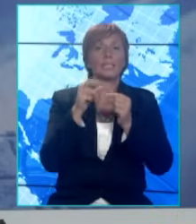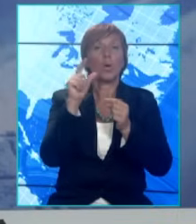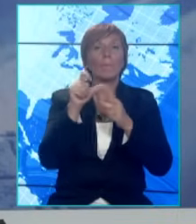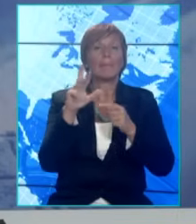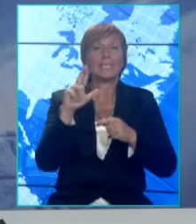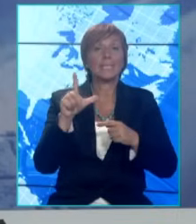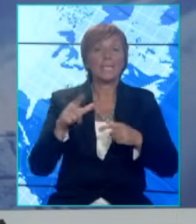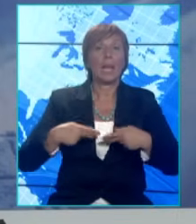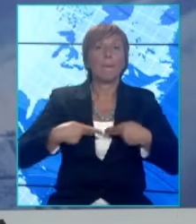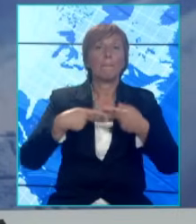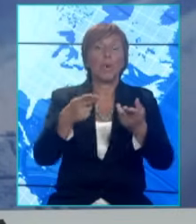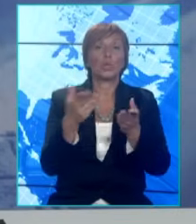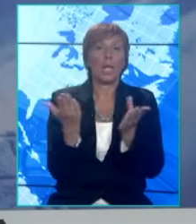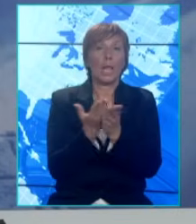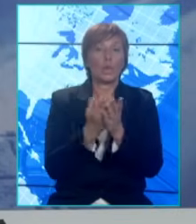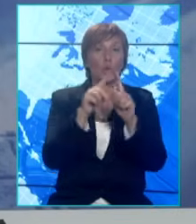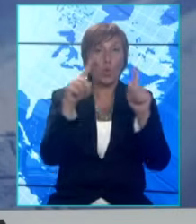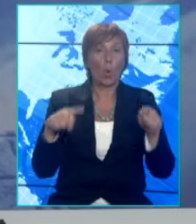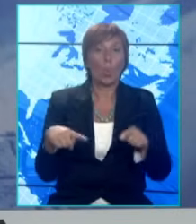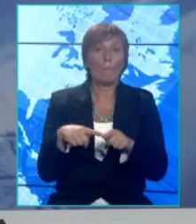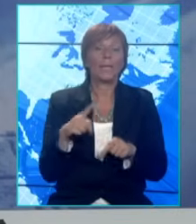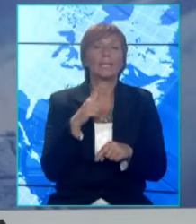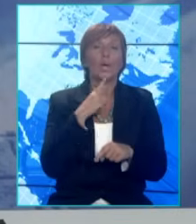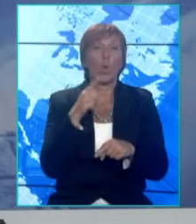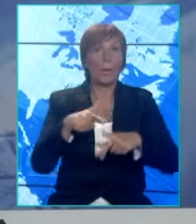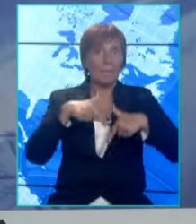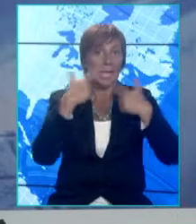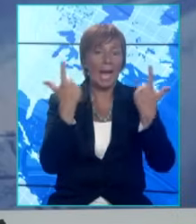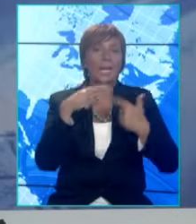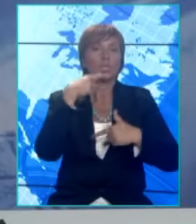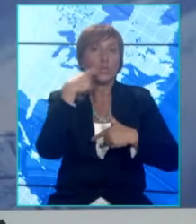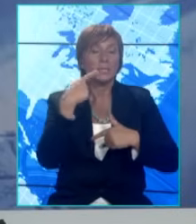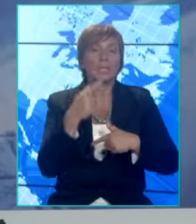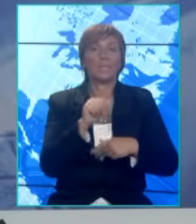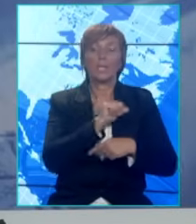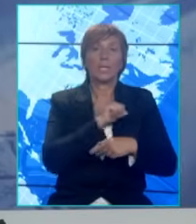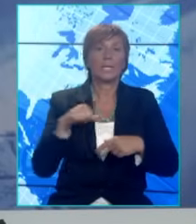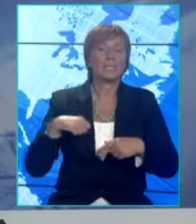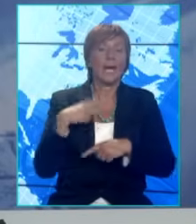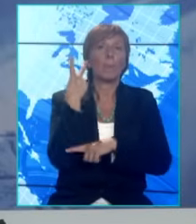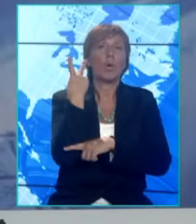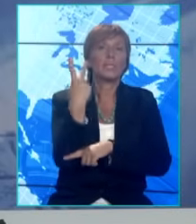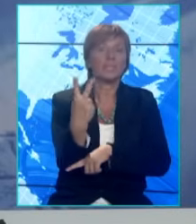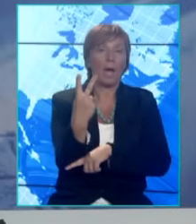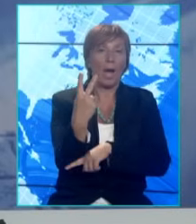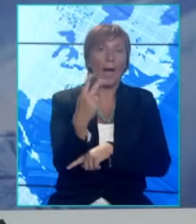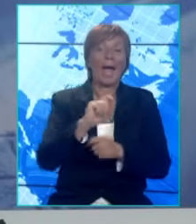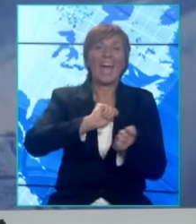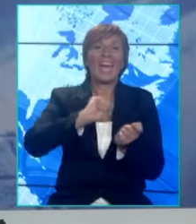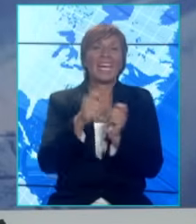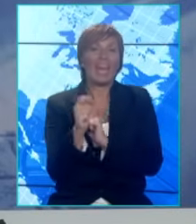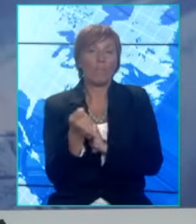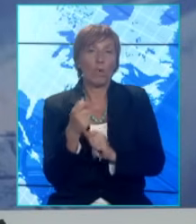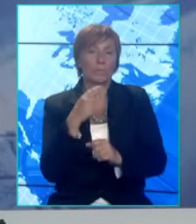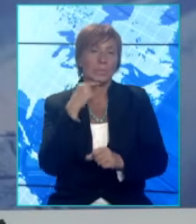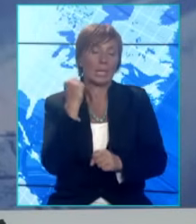pošalje dokument koji bi jasno izdefinirao samo dva reformska